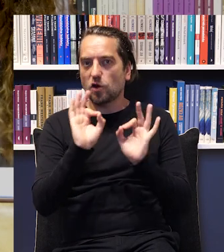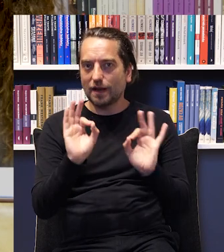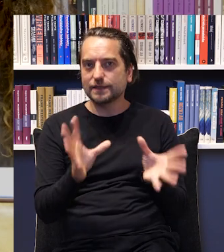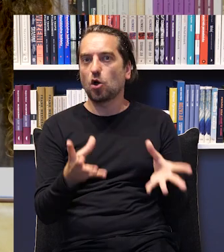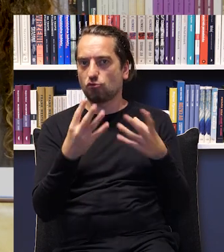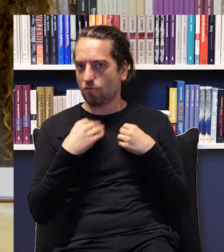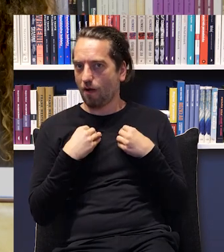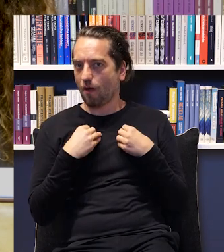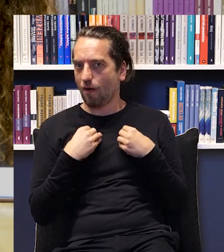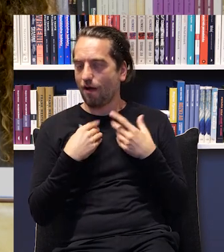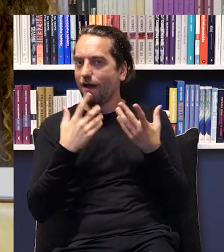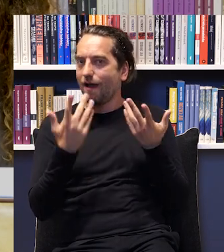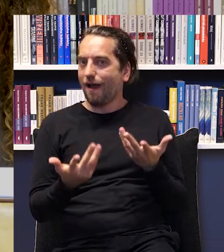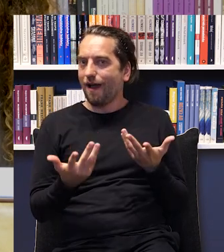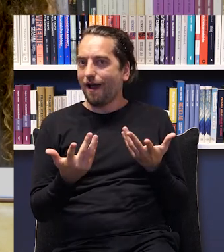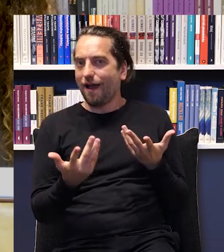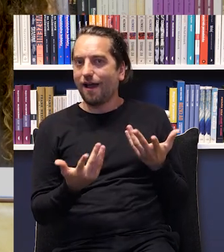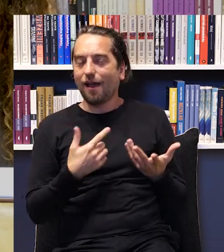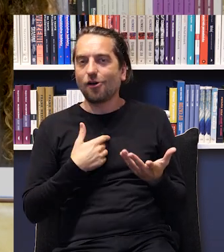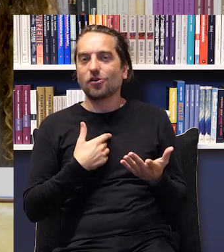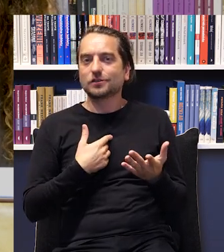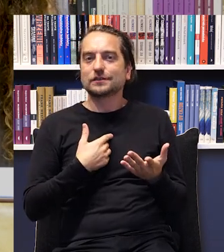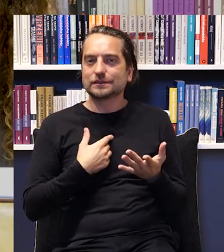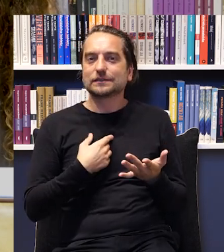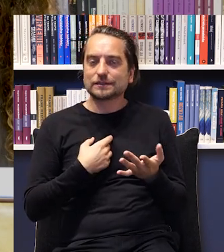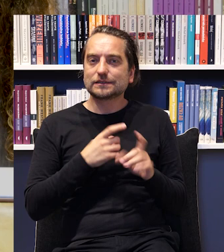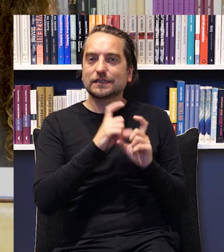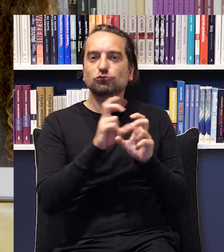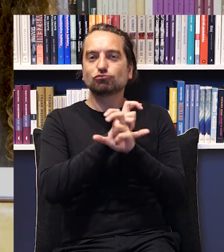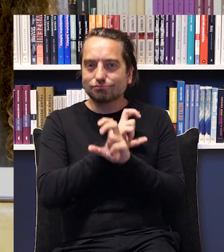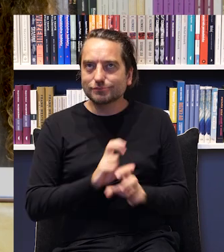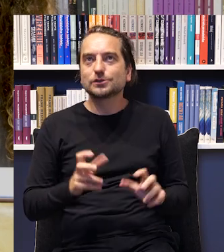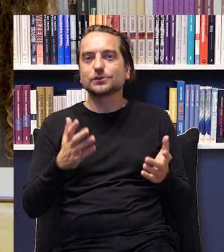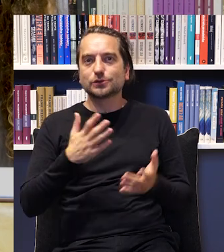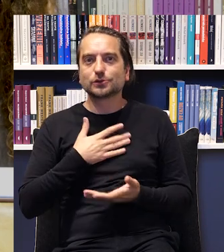tylko, że ona się też trochę, no bo jakby ona cały czas jest w tym właśnie takim trybie